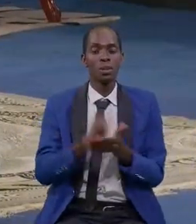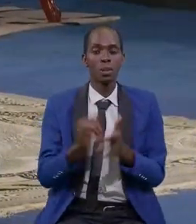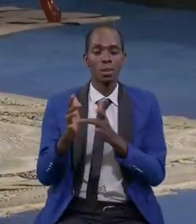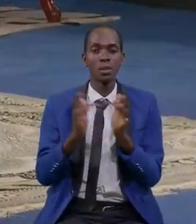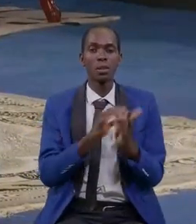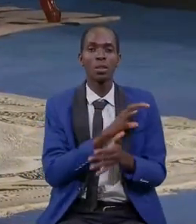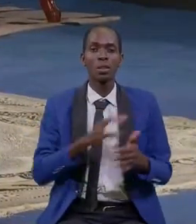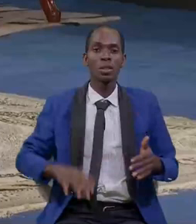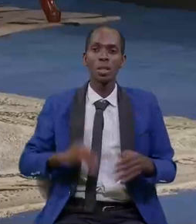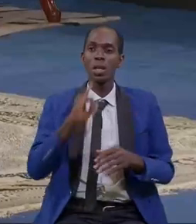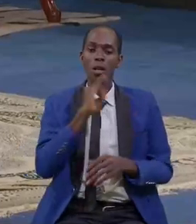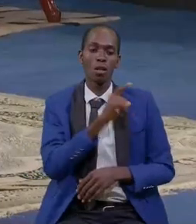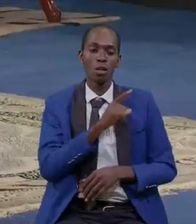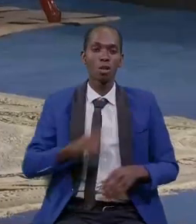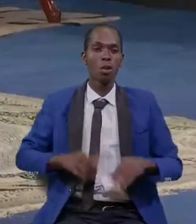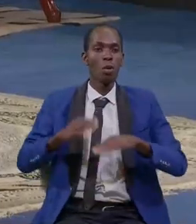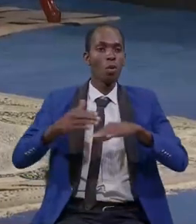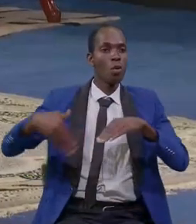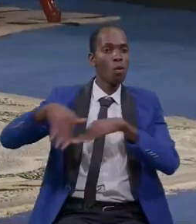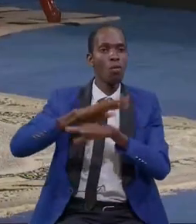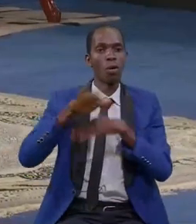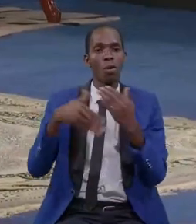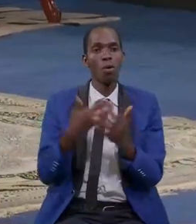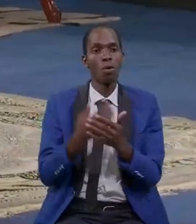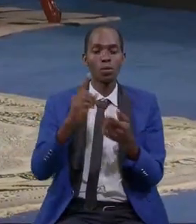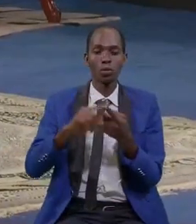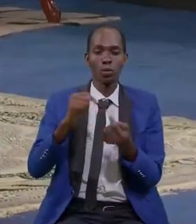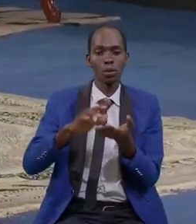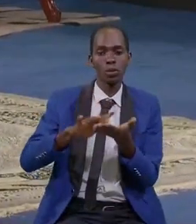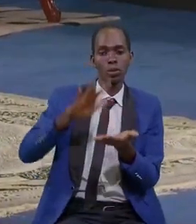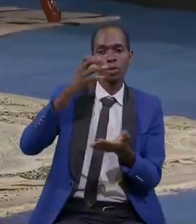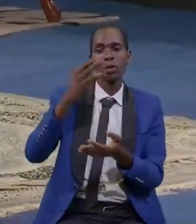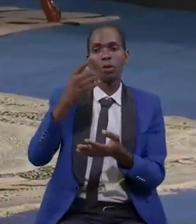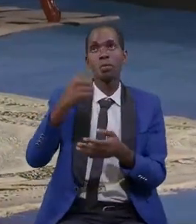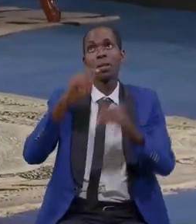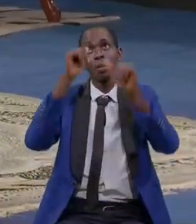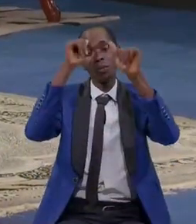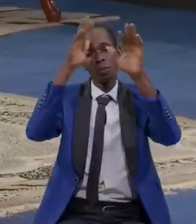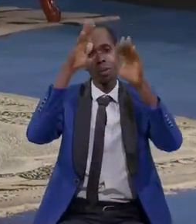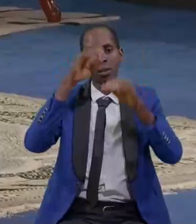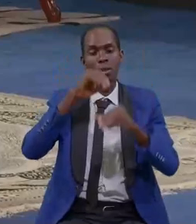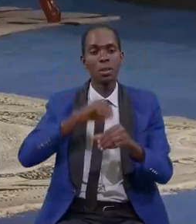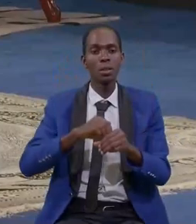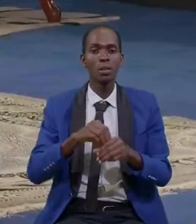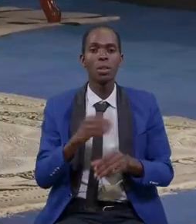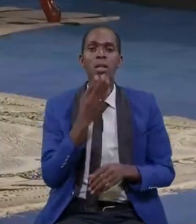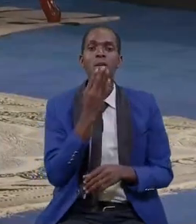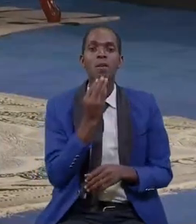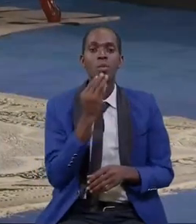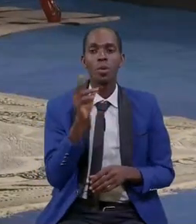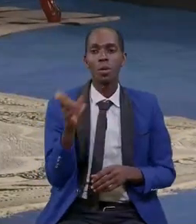sur tous à la gloire de Dieu le Père. qui nous dit en Hébreu au chapitre